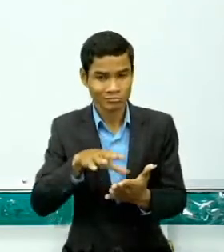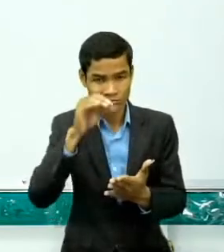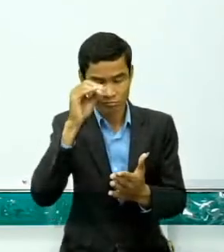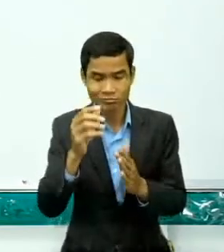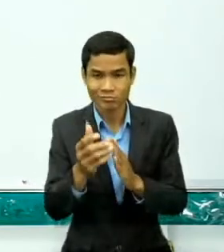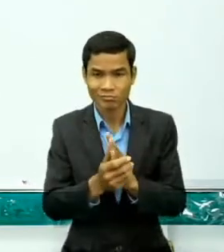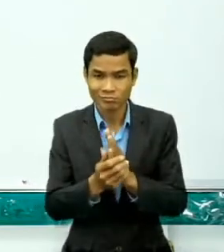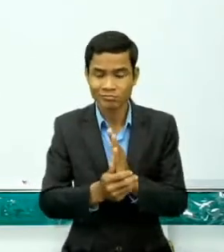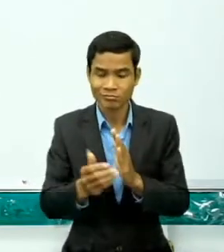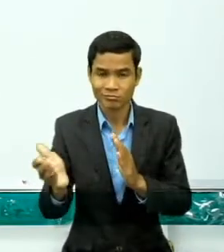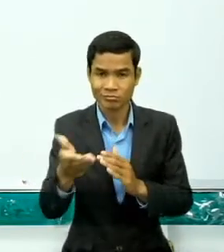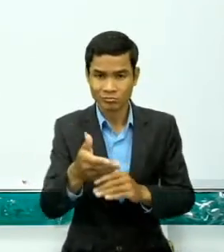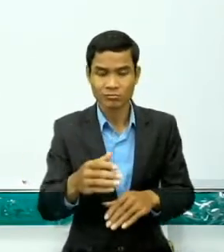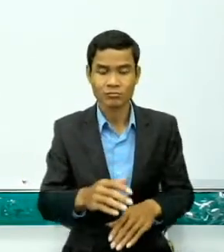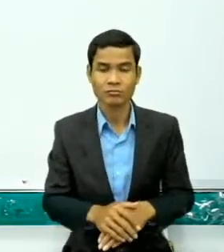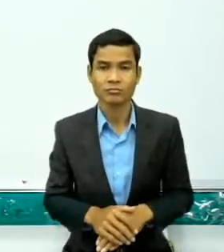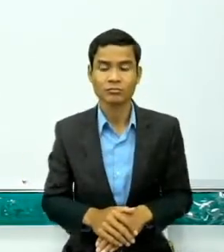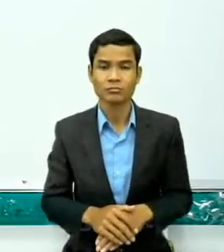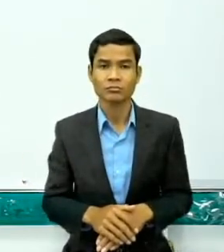គោល